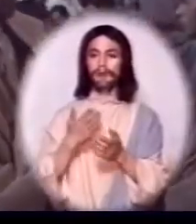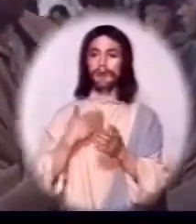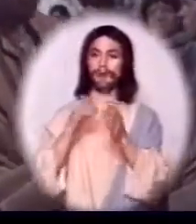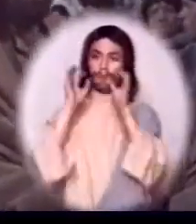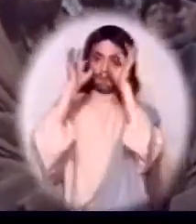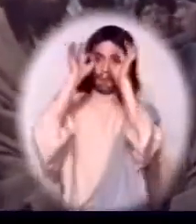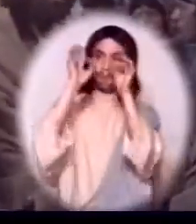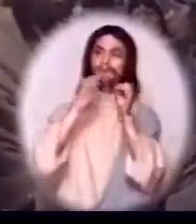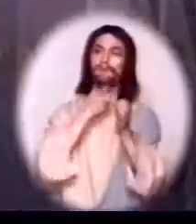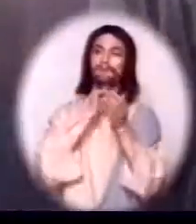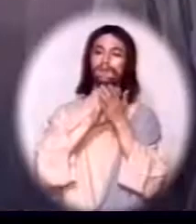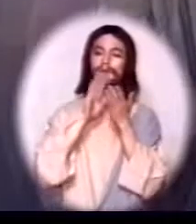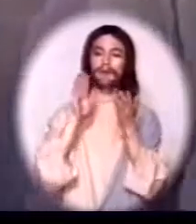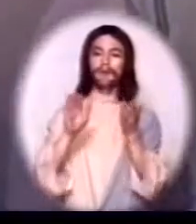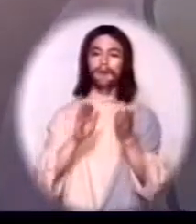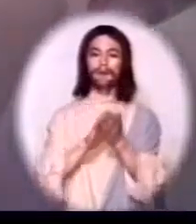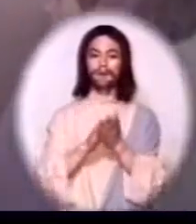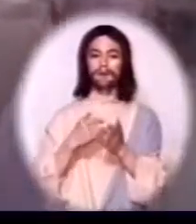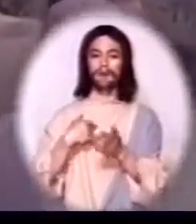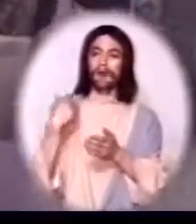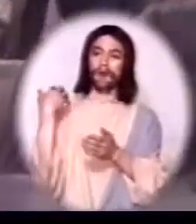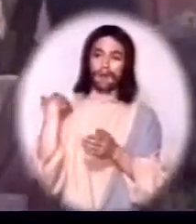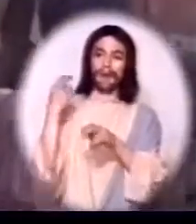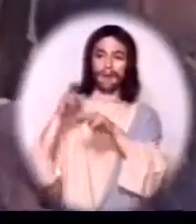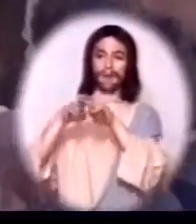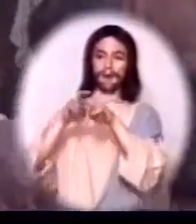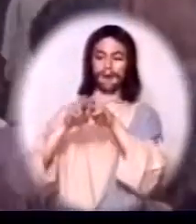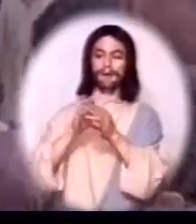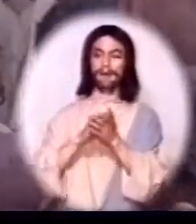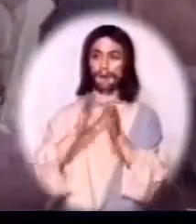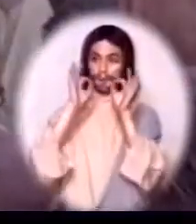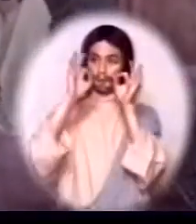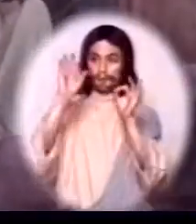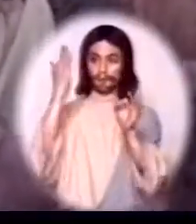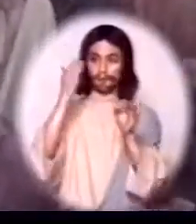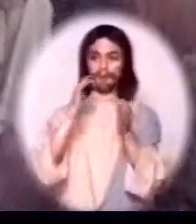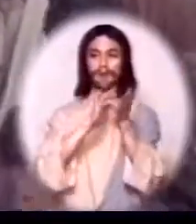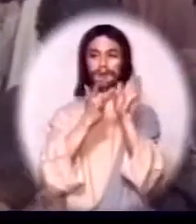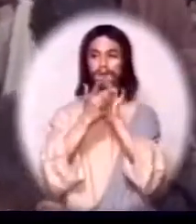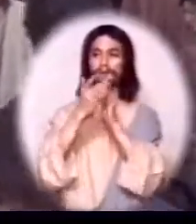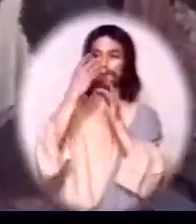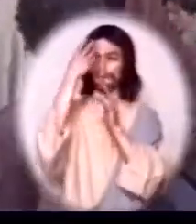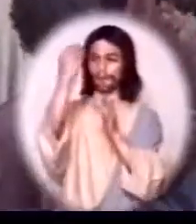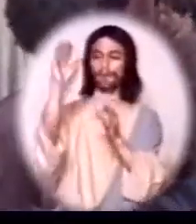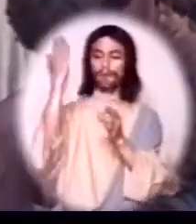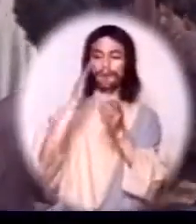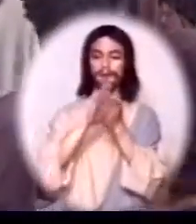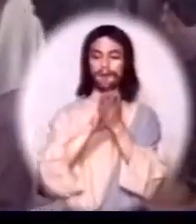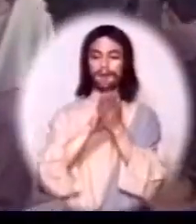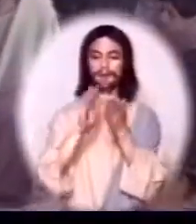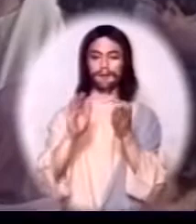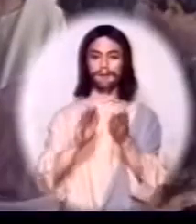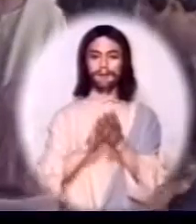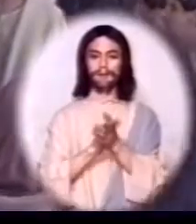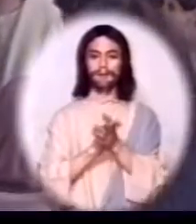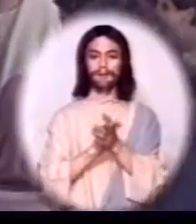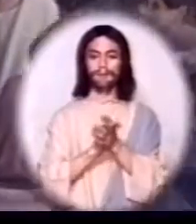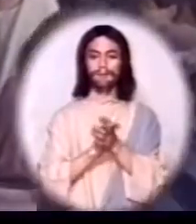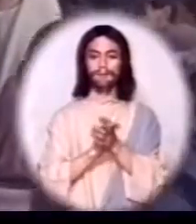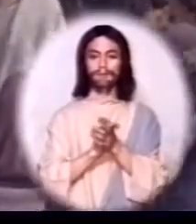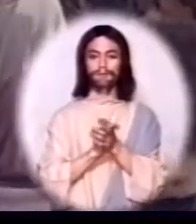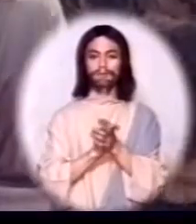나도 보고 싶어요. 내 어깨 위에 앉아라. 이제 보이니? 예수님이 보여요.